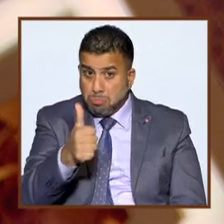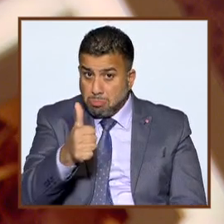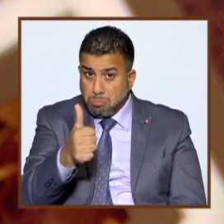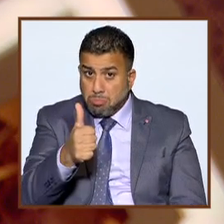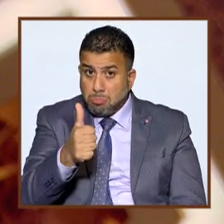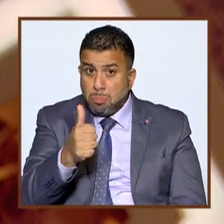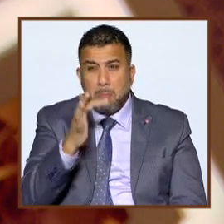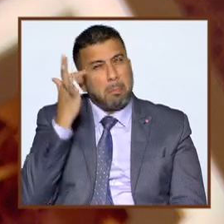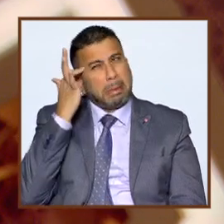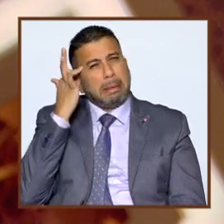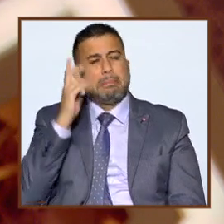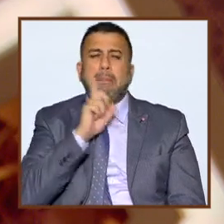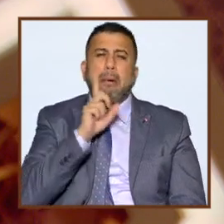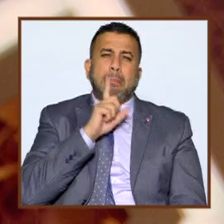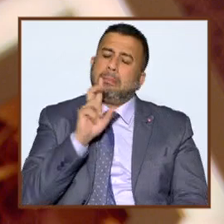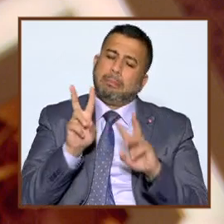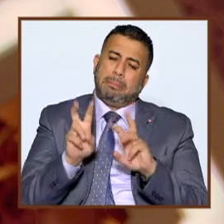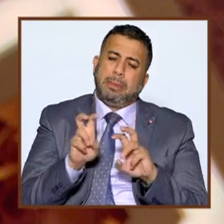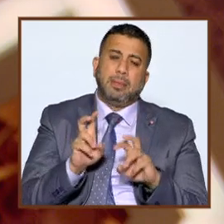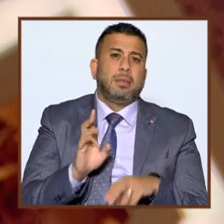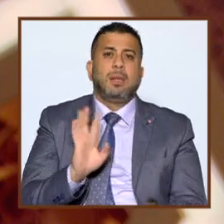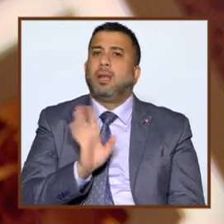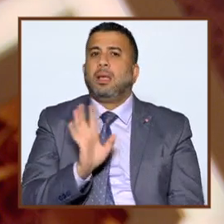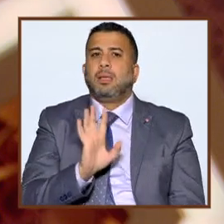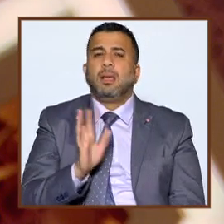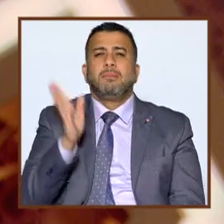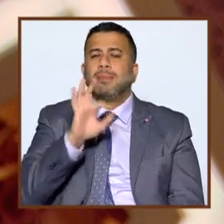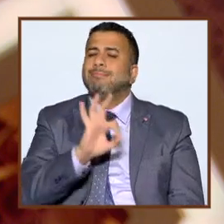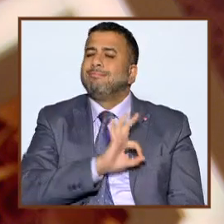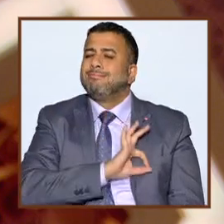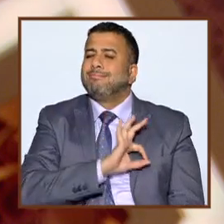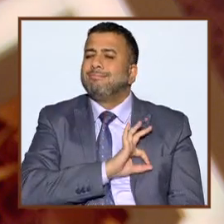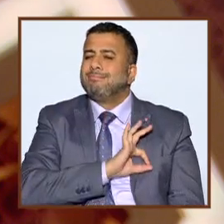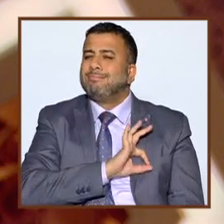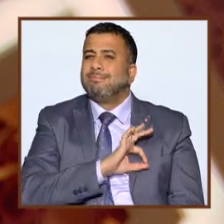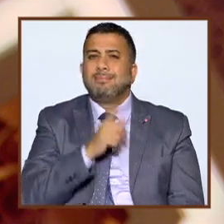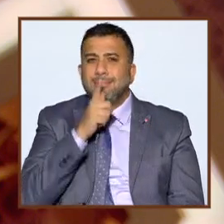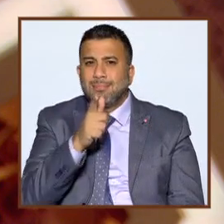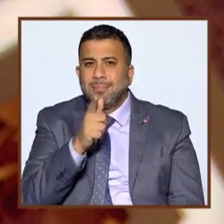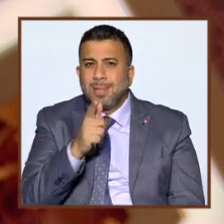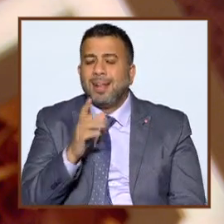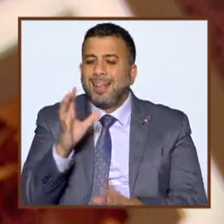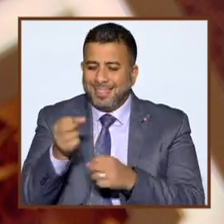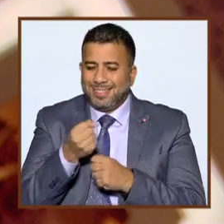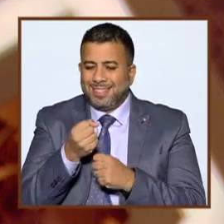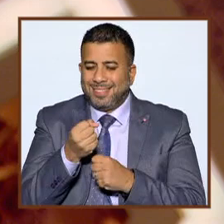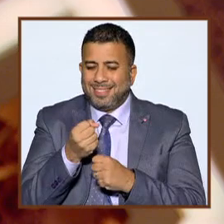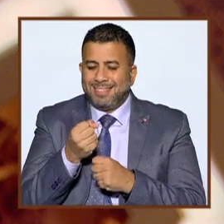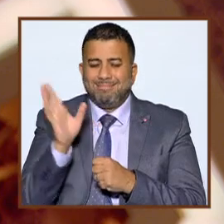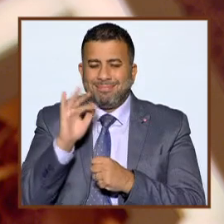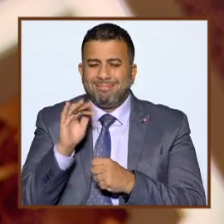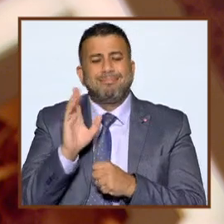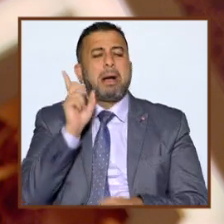أحد. للأسف الشديد بعض الناس تدفعه العاطفة ويشوف ما شاء الله يسمع الأحاديث يسمع كذا، ما حد قال غصبا